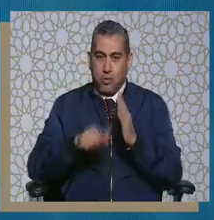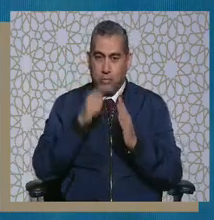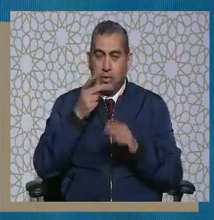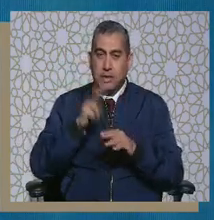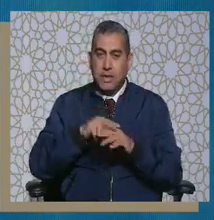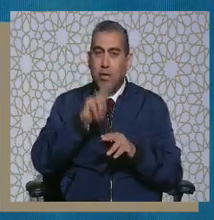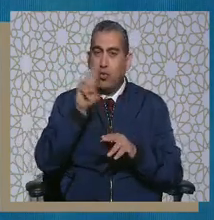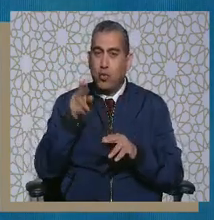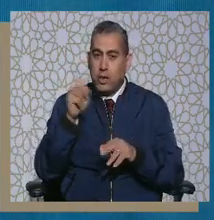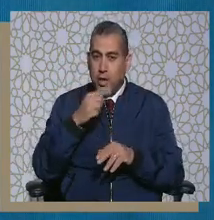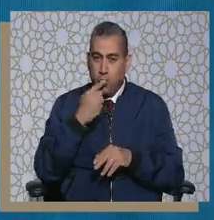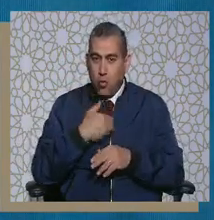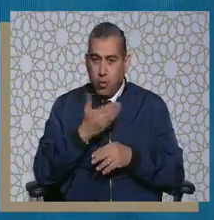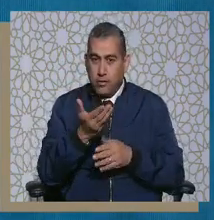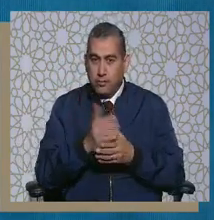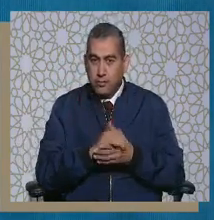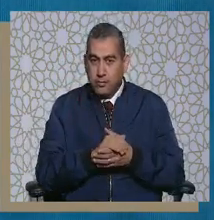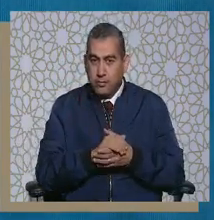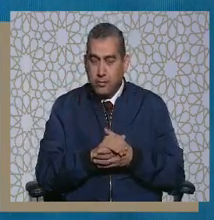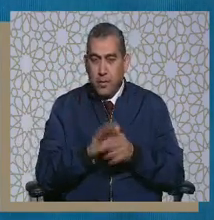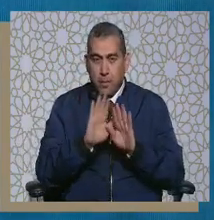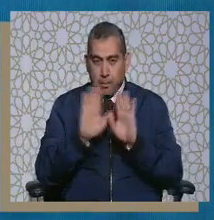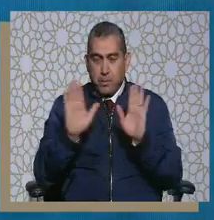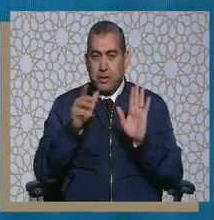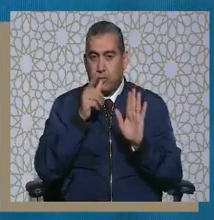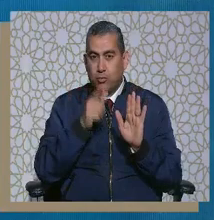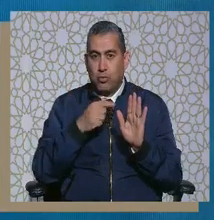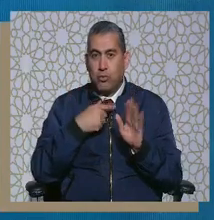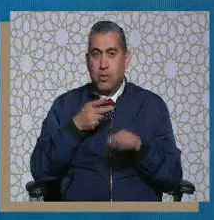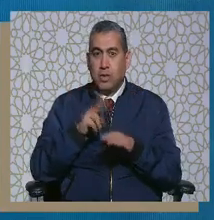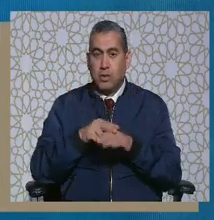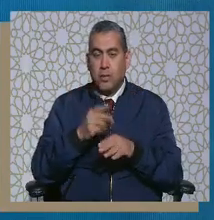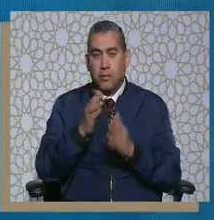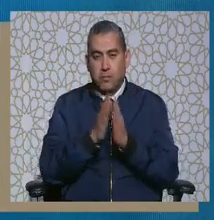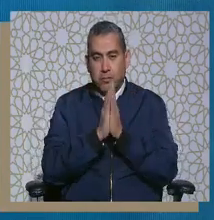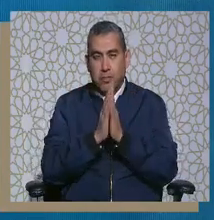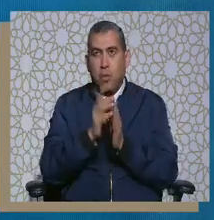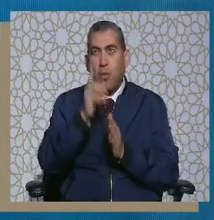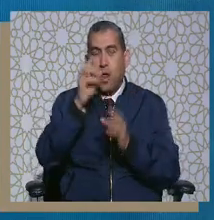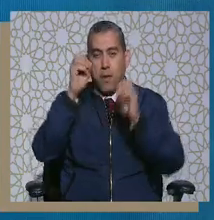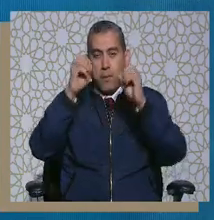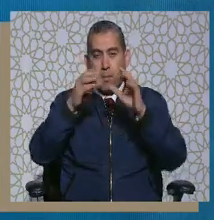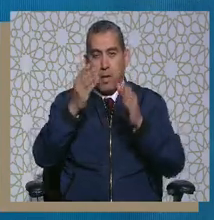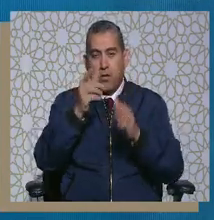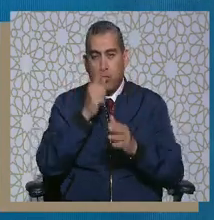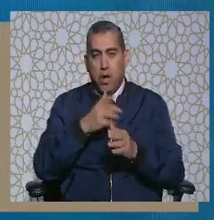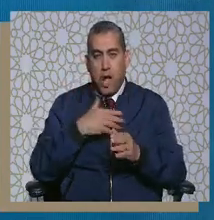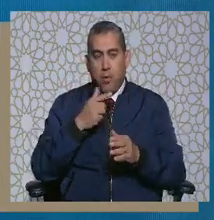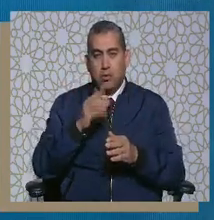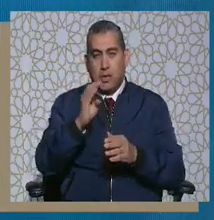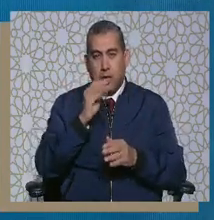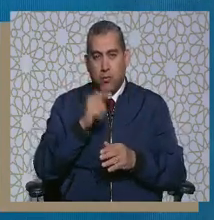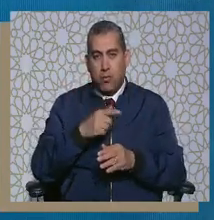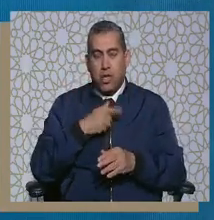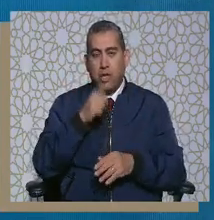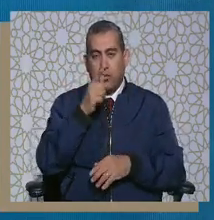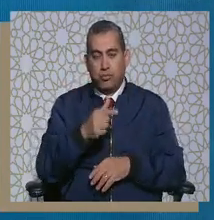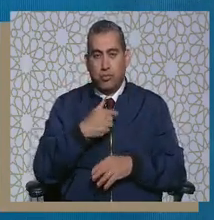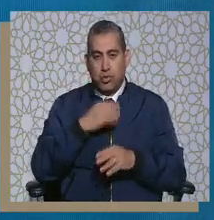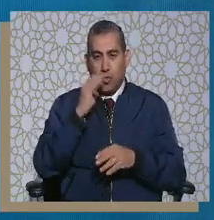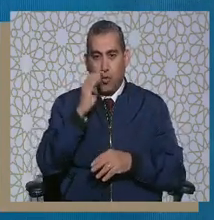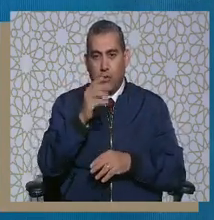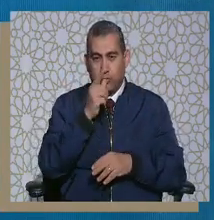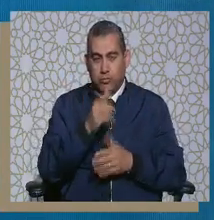عبد الله بس فشيخ ف بالله عليك الله يبارك لك طيب انا هكلمك يا ابو عبد الله انا